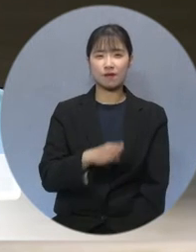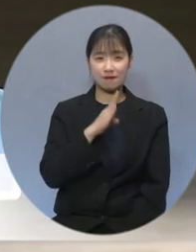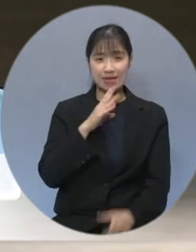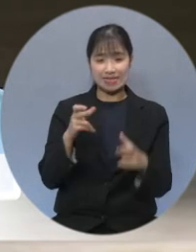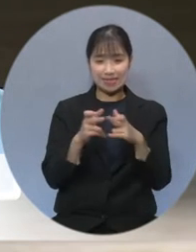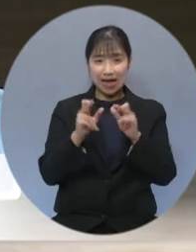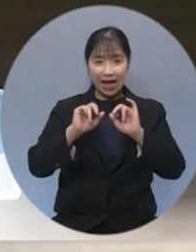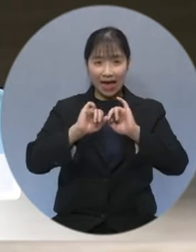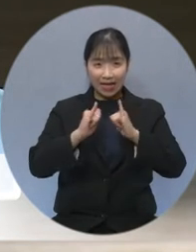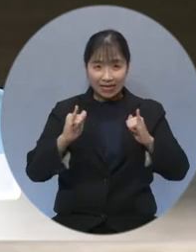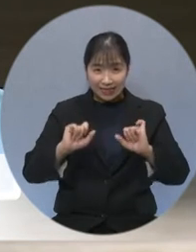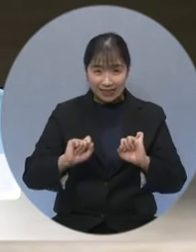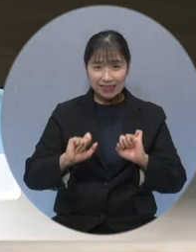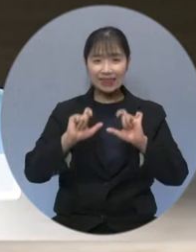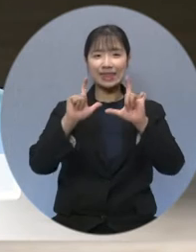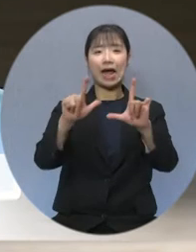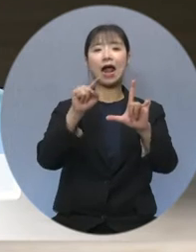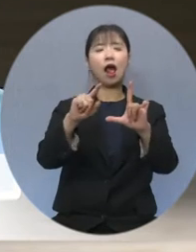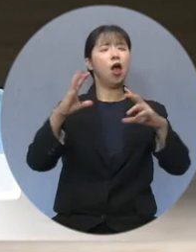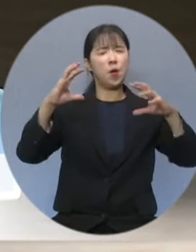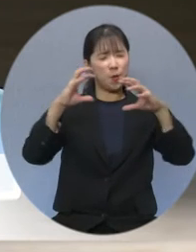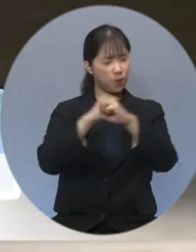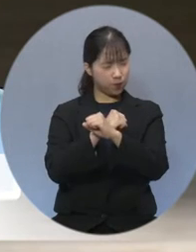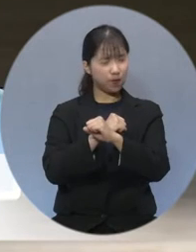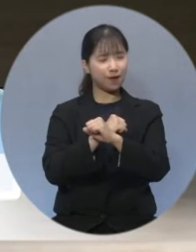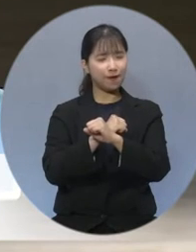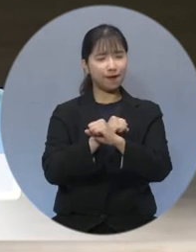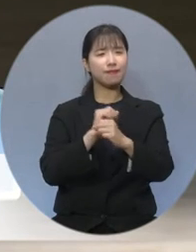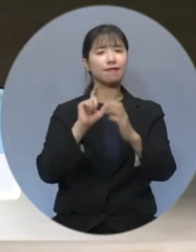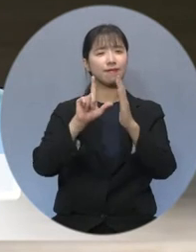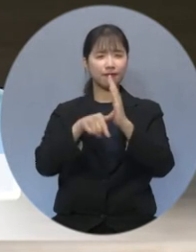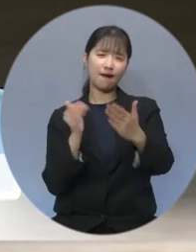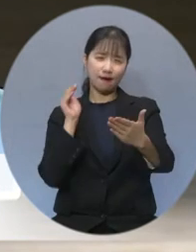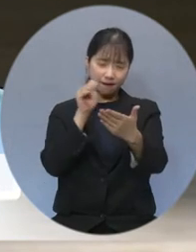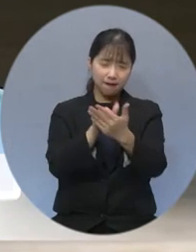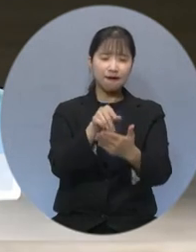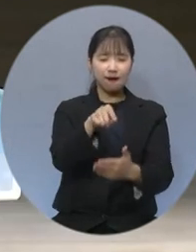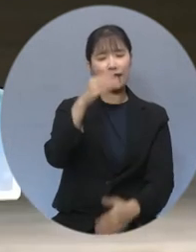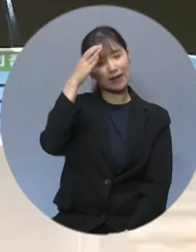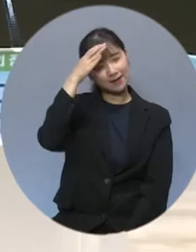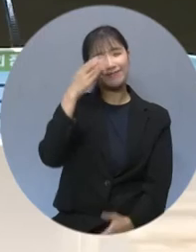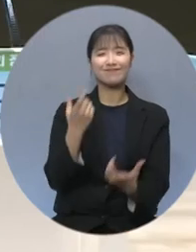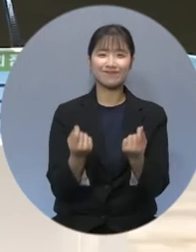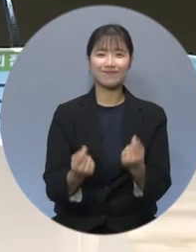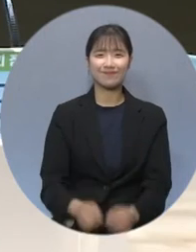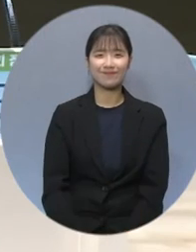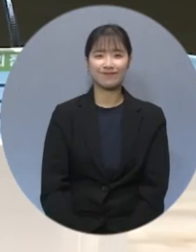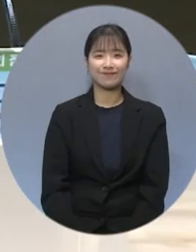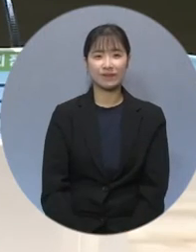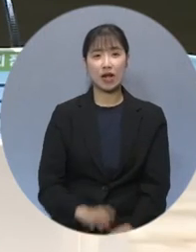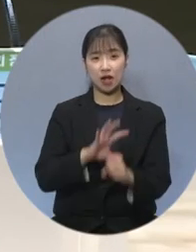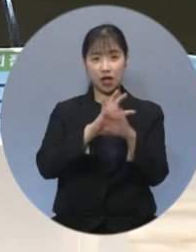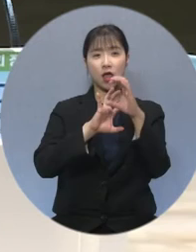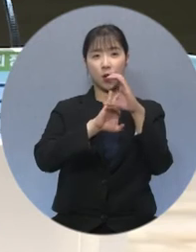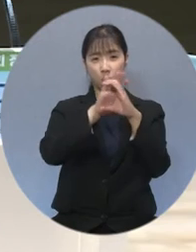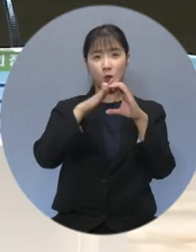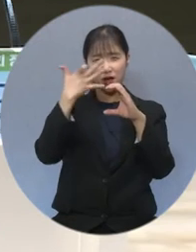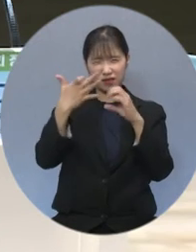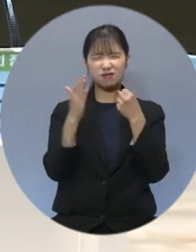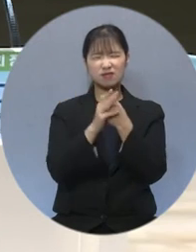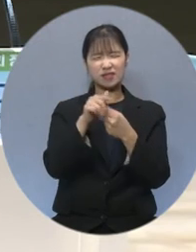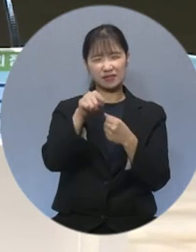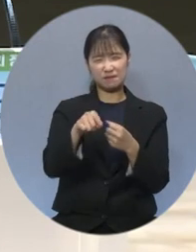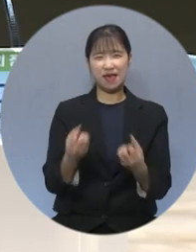정말로 장애인의 날이 없어지는 그날 우리 기대해 보겠습니다. 코로나19로 인해